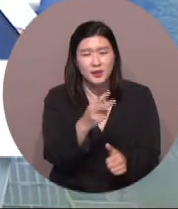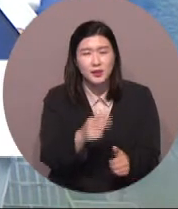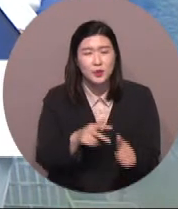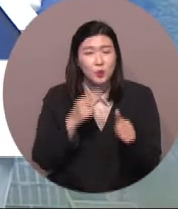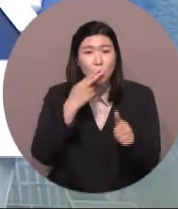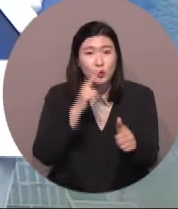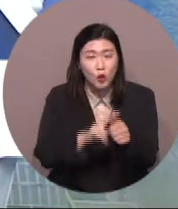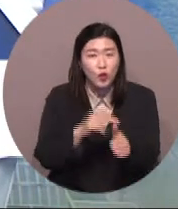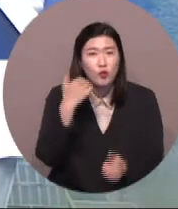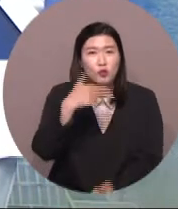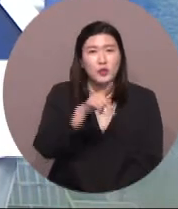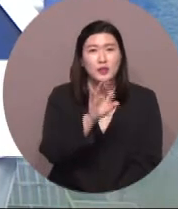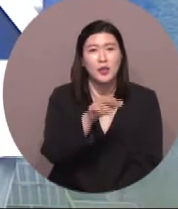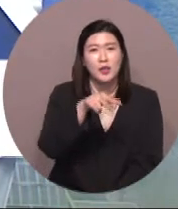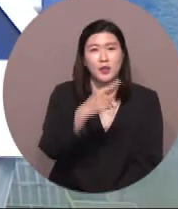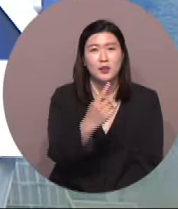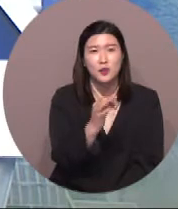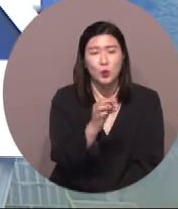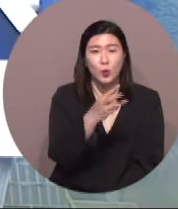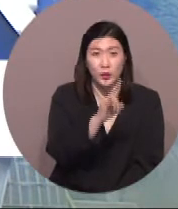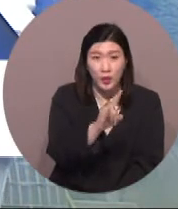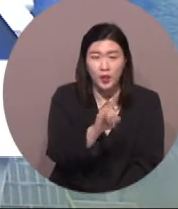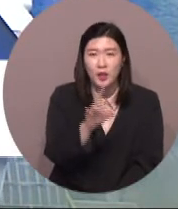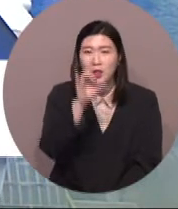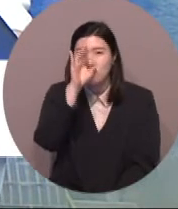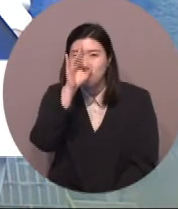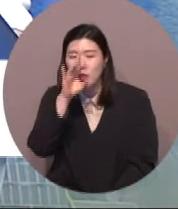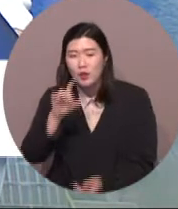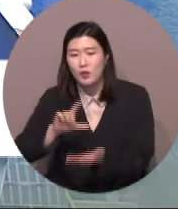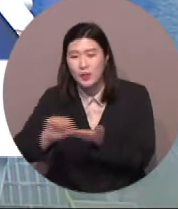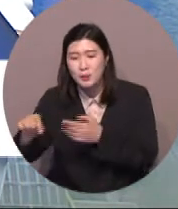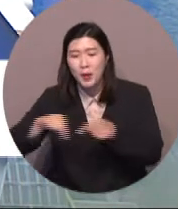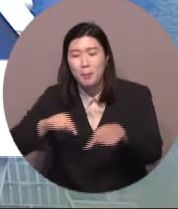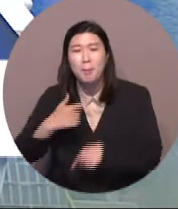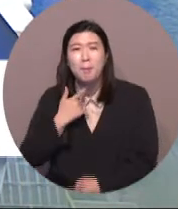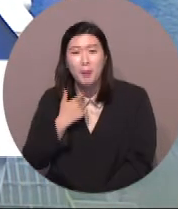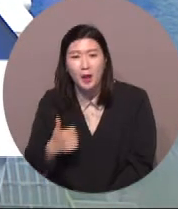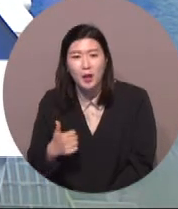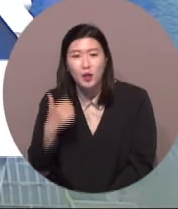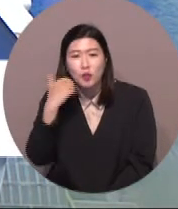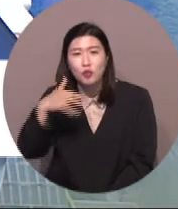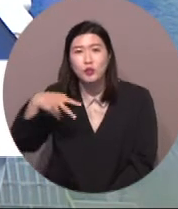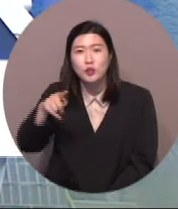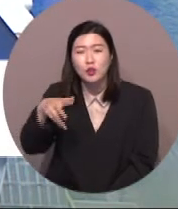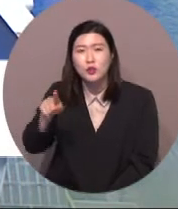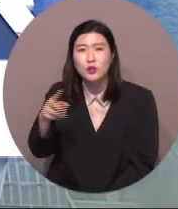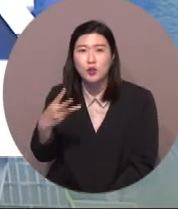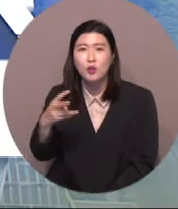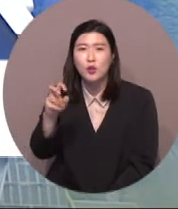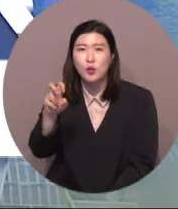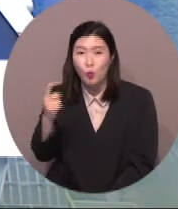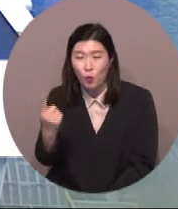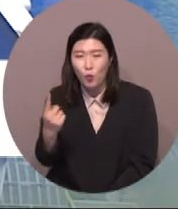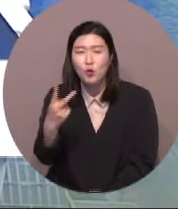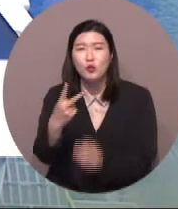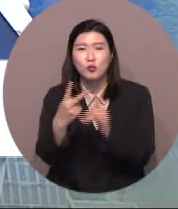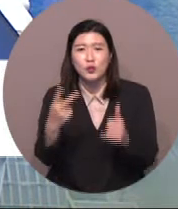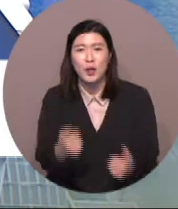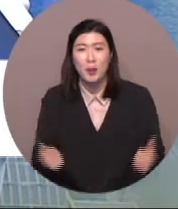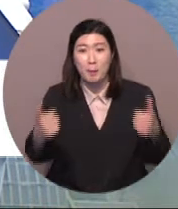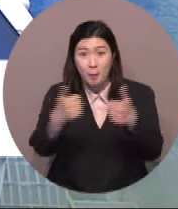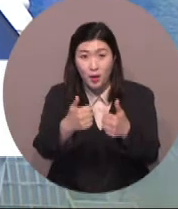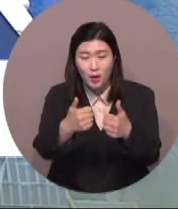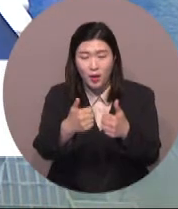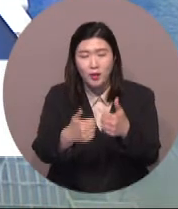더불어민주당 장종태 후보와 중앙과 지역의 주요 요직을 거친 국민의힘 서철모 후보, 두 행정가의